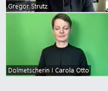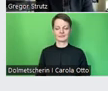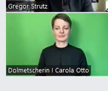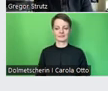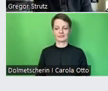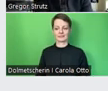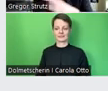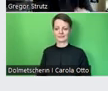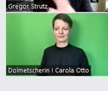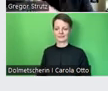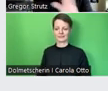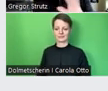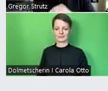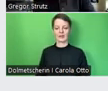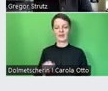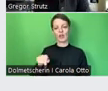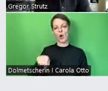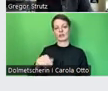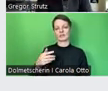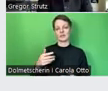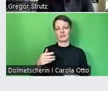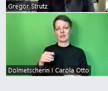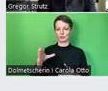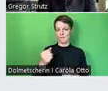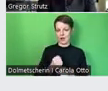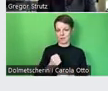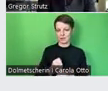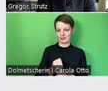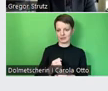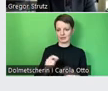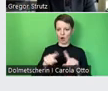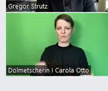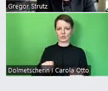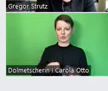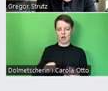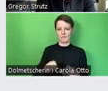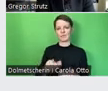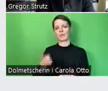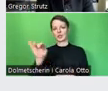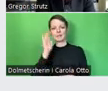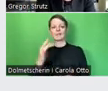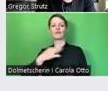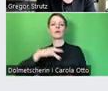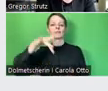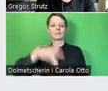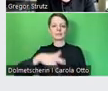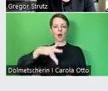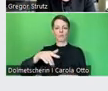arbeiten, damit wir eben nicht permanent im Wechsel zwischen den Bildschirmdarstellungen quasi zumuten